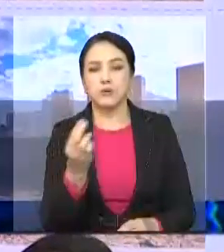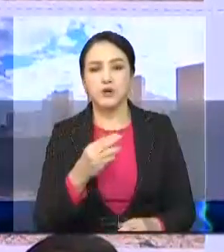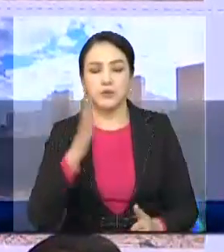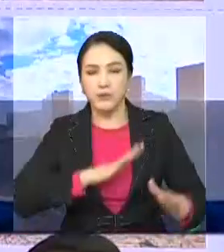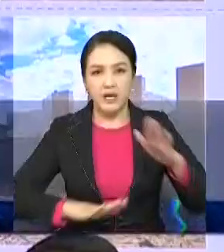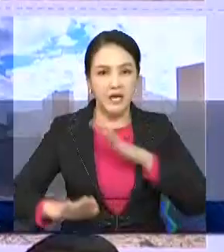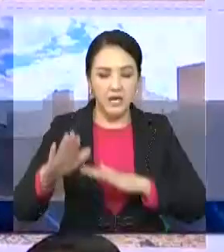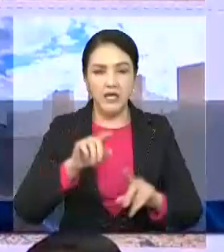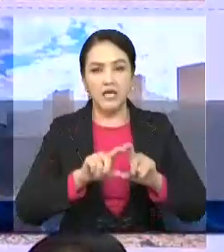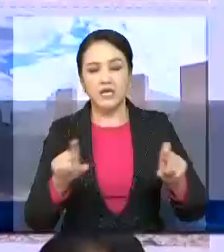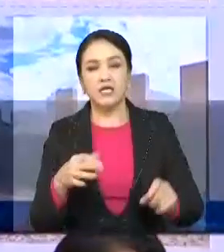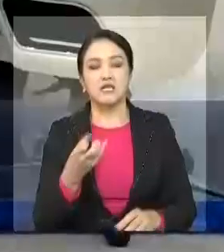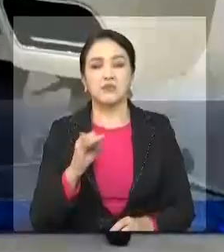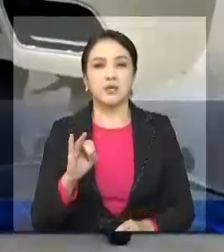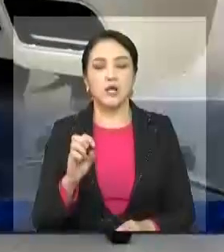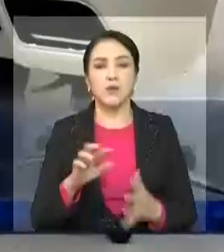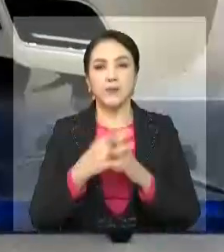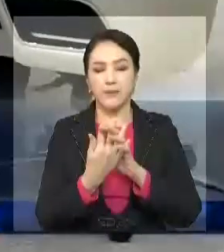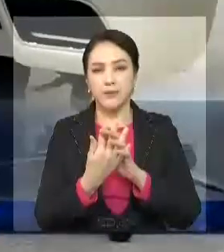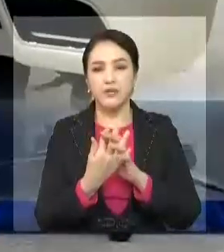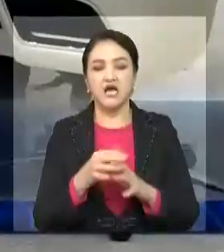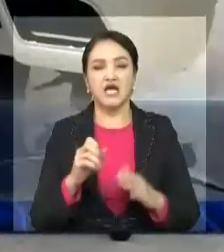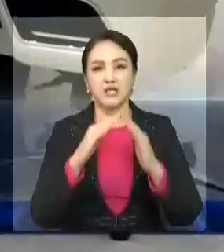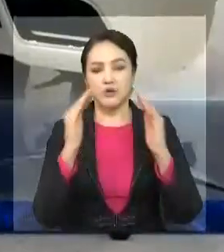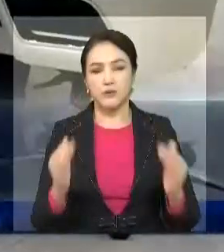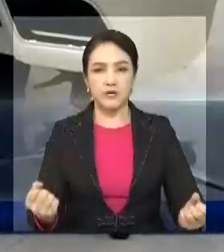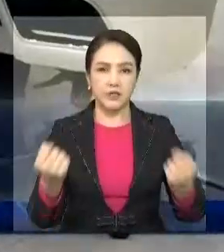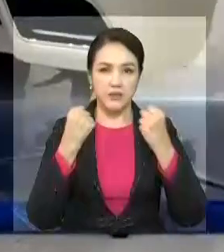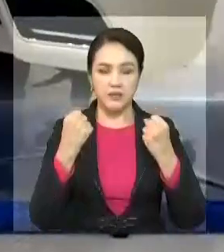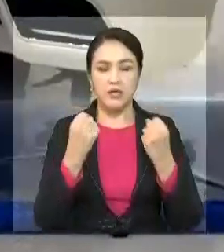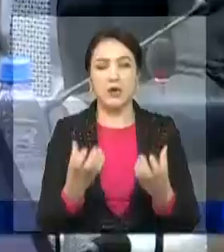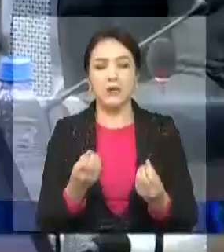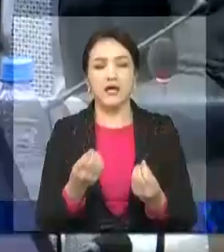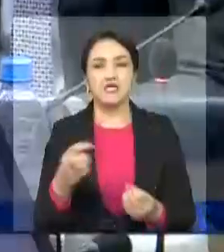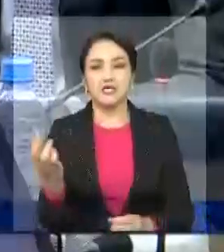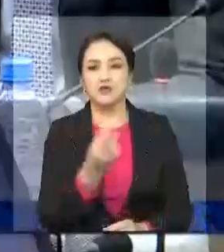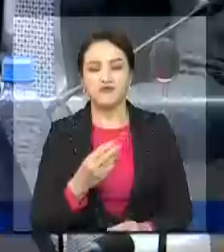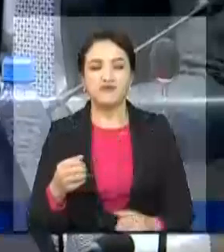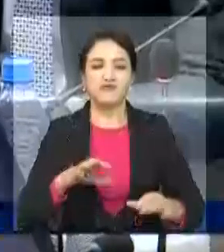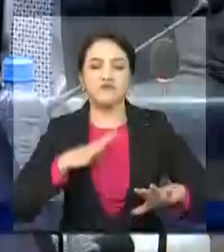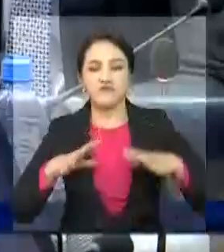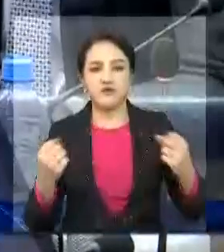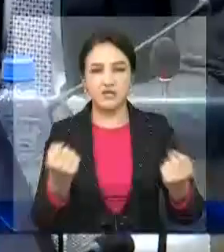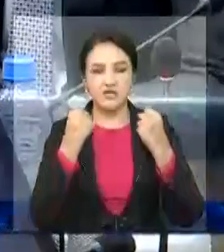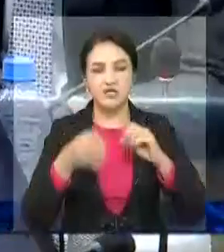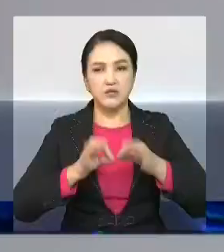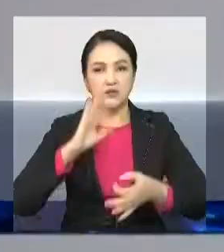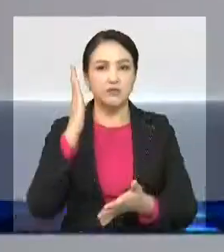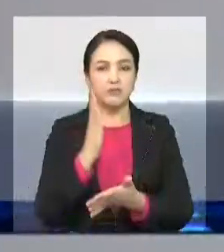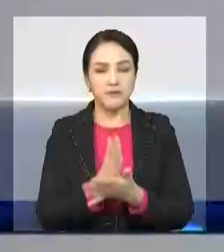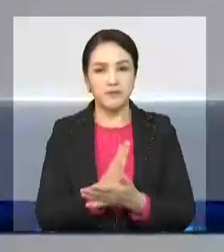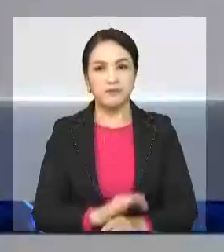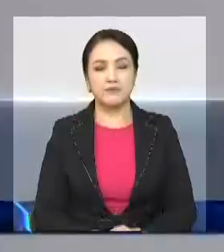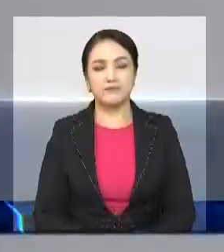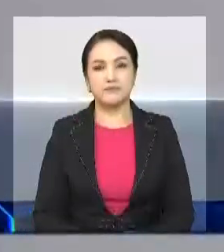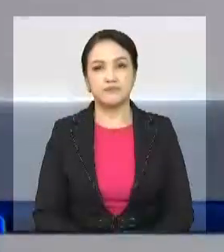бассейн, Әйтеке би ауданының Айке ауылындағы Гар типтегі спорт кешені және Шалқардағы фитнес орталықта қиындықтар бар. Биылғы